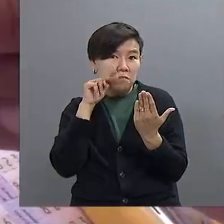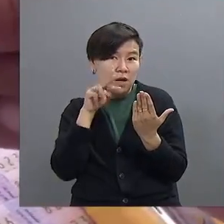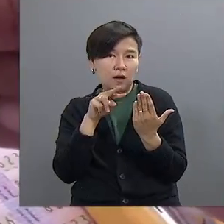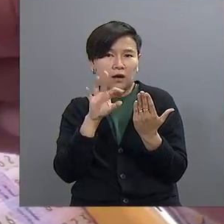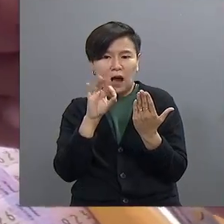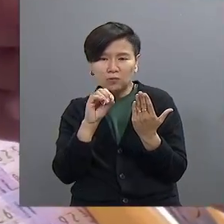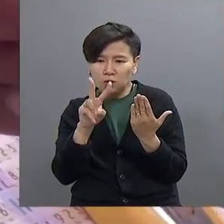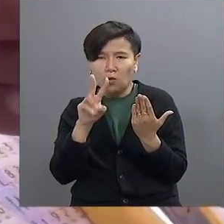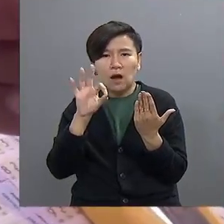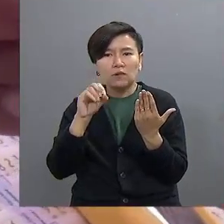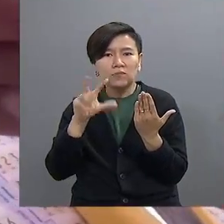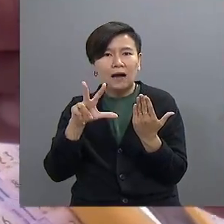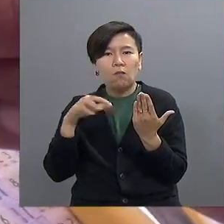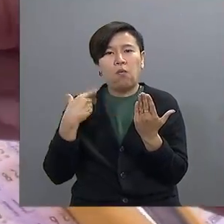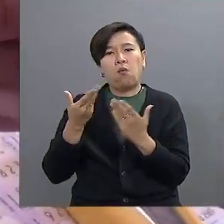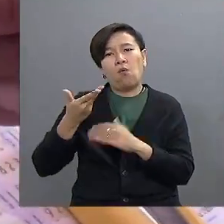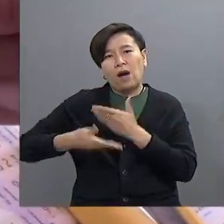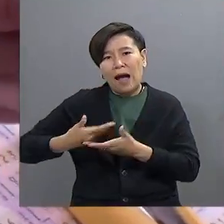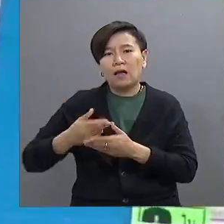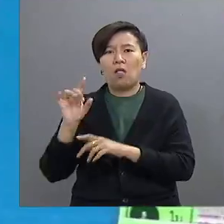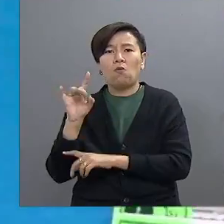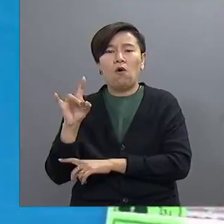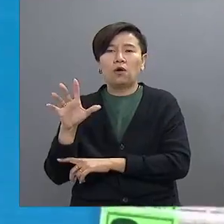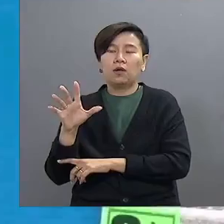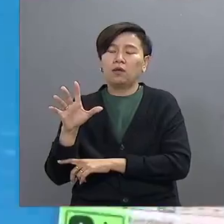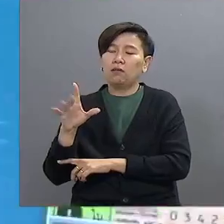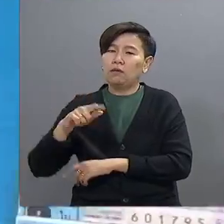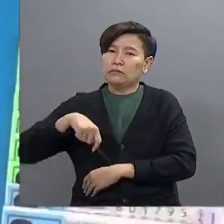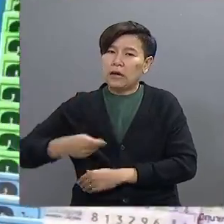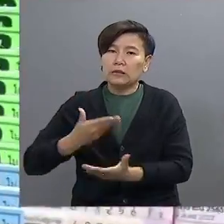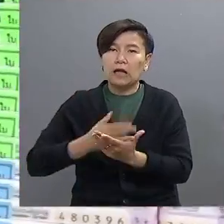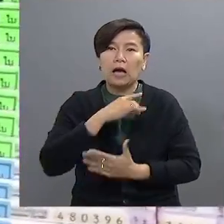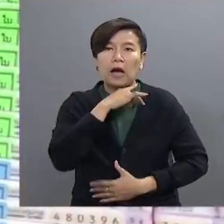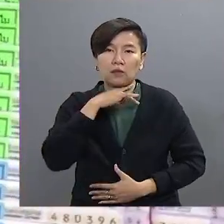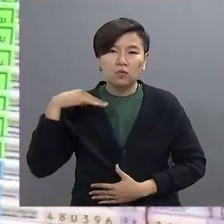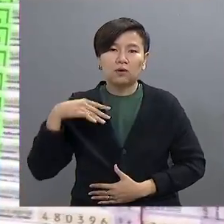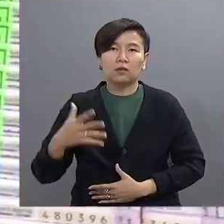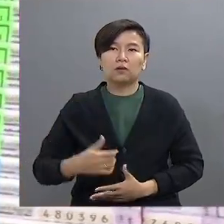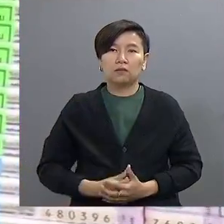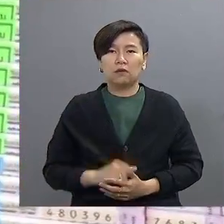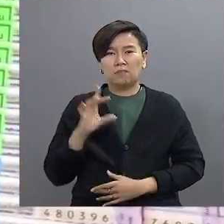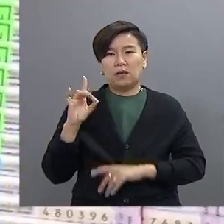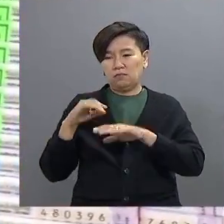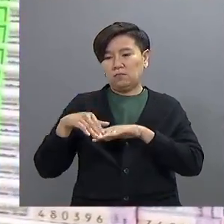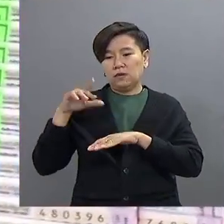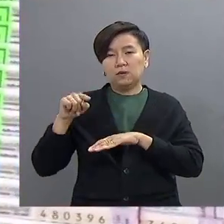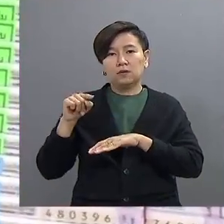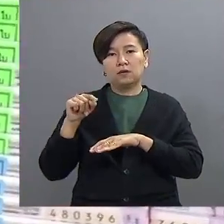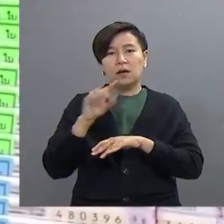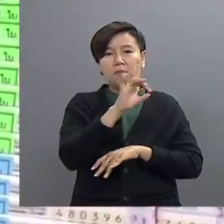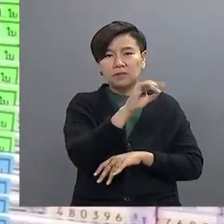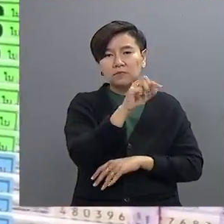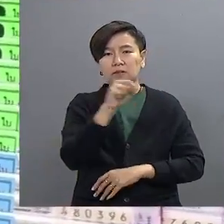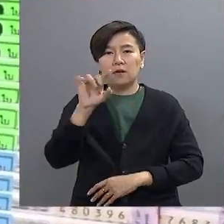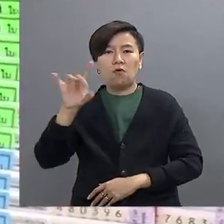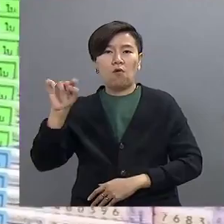ายย่อยก็ต้องมาจ่ายหรือว่าขายในราคาเดิมก็คือมากกว่า80บาทถึง100บาทนี่แหละค่ะคือปัญห